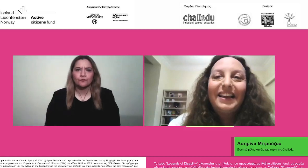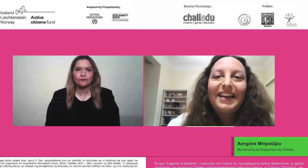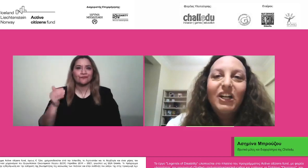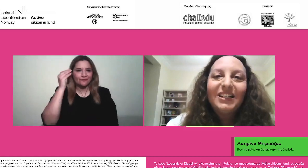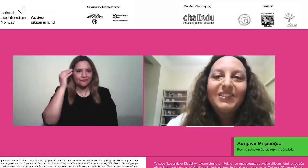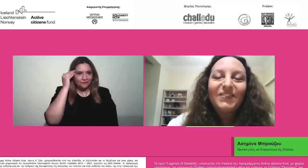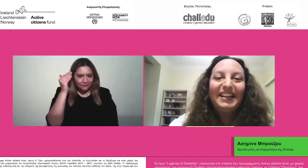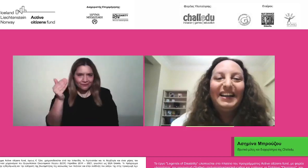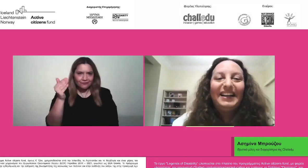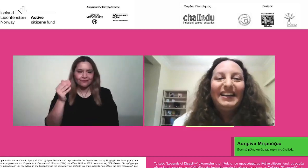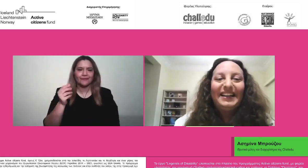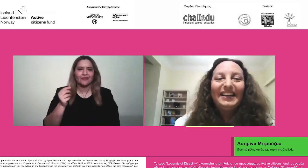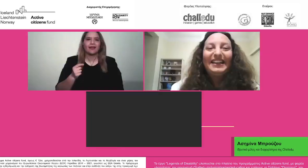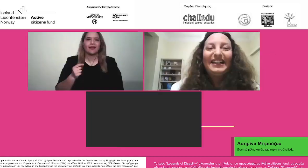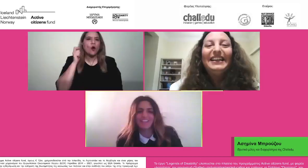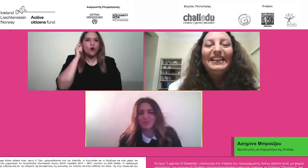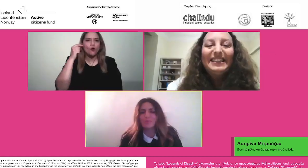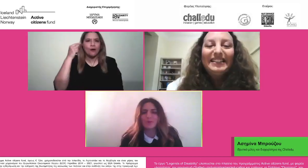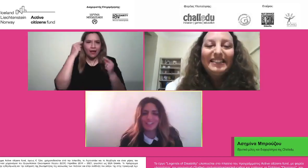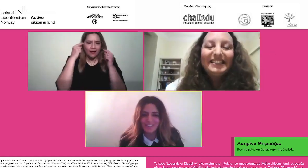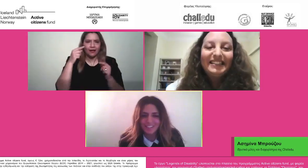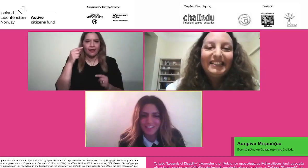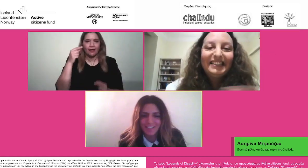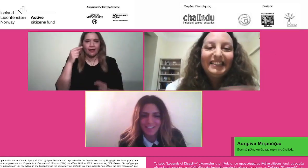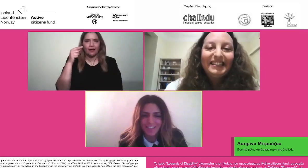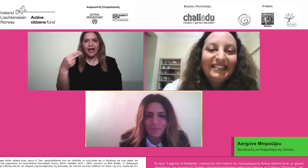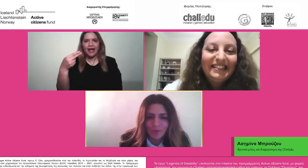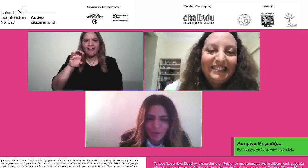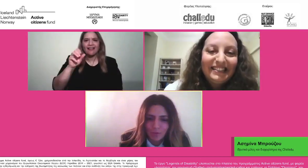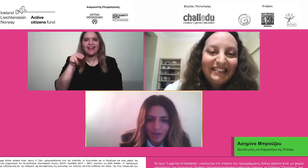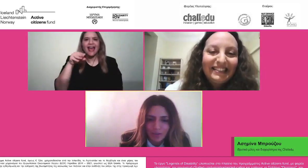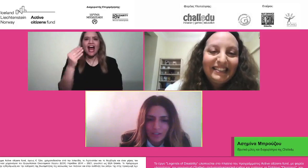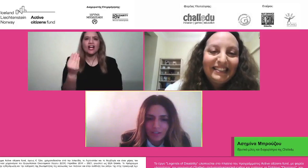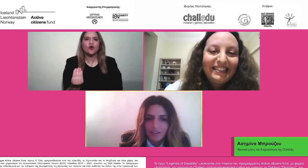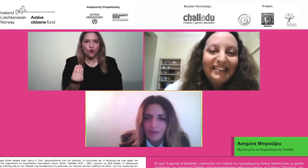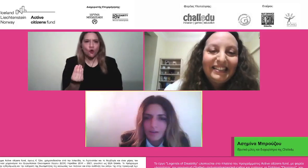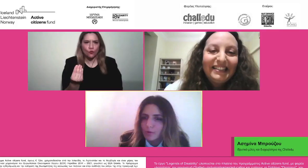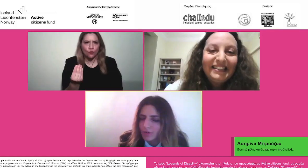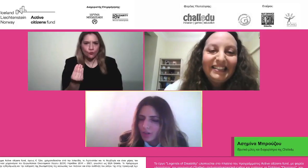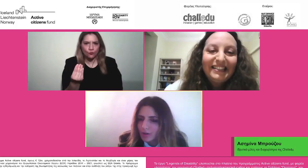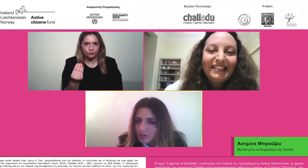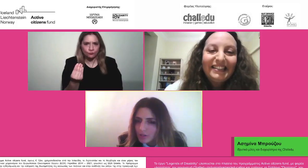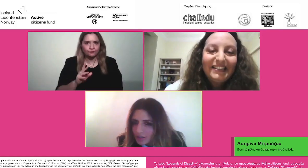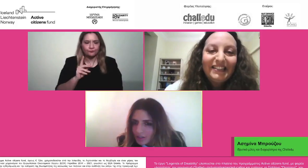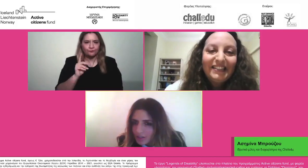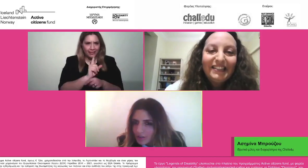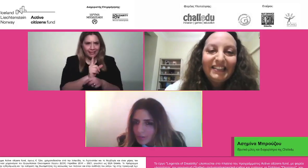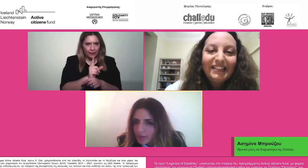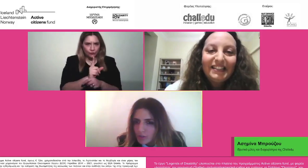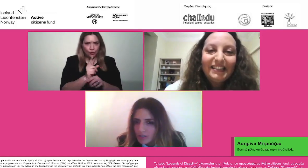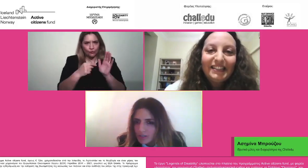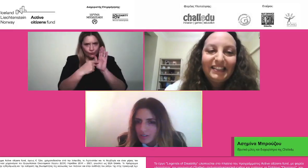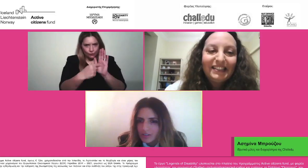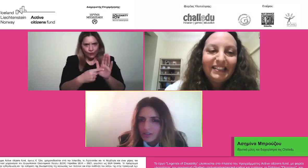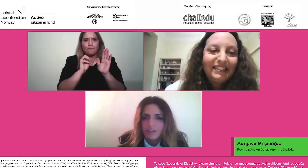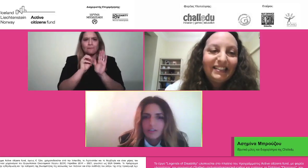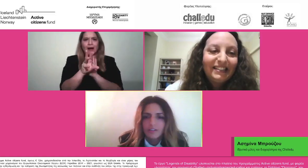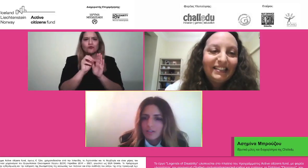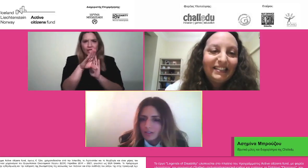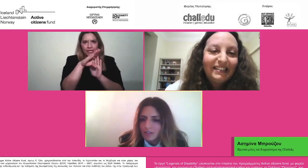Καλησπέρα. Θεανό, καλησπέρα. Ευχαριστώ πολύ. Δώστε μου ένα λεπτάκι να προβάλλω την παρουσίαση.